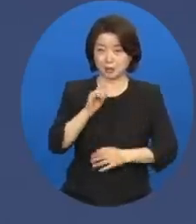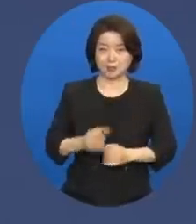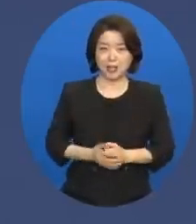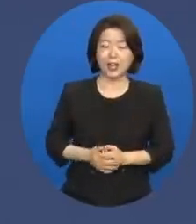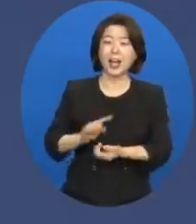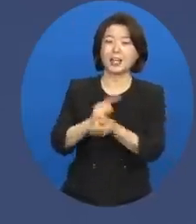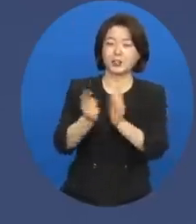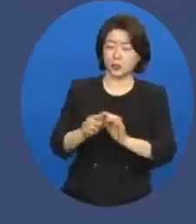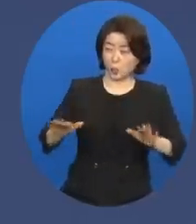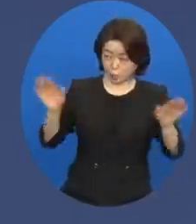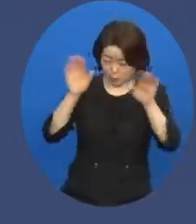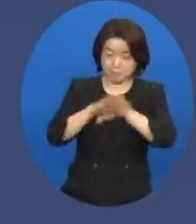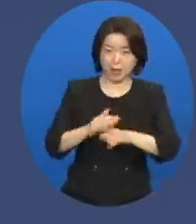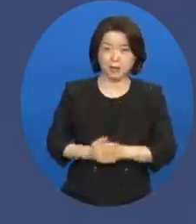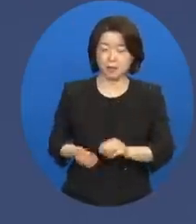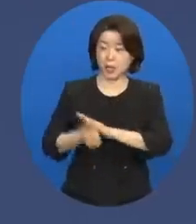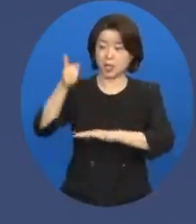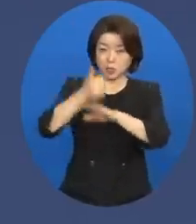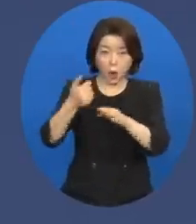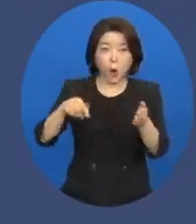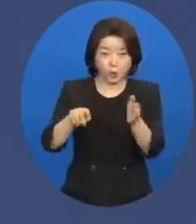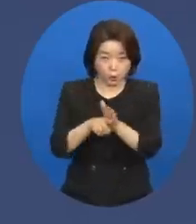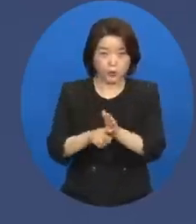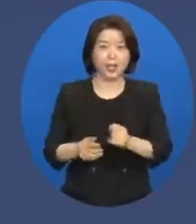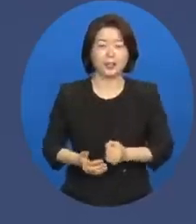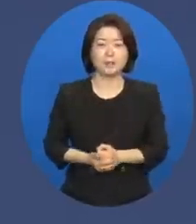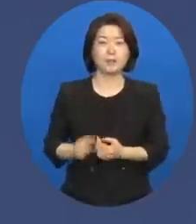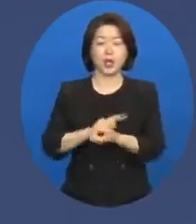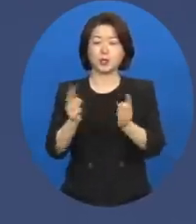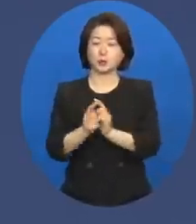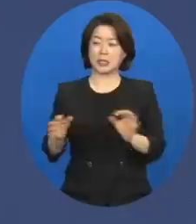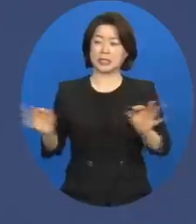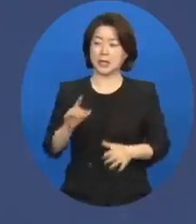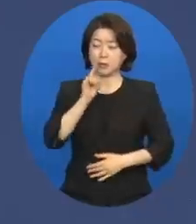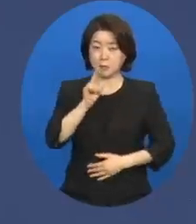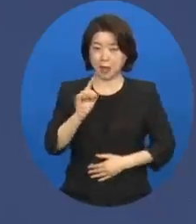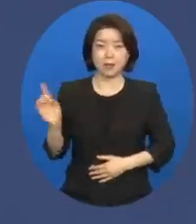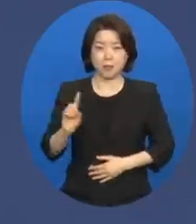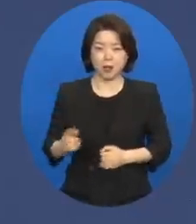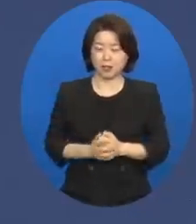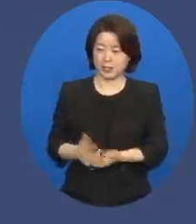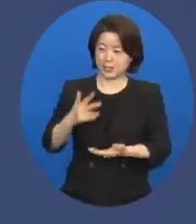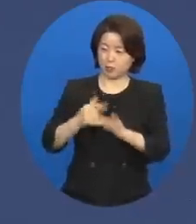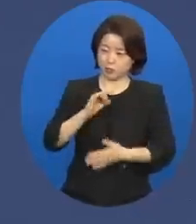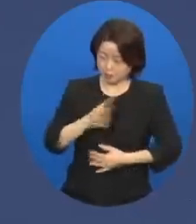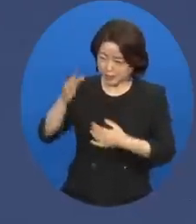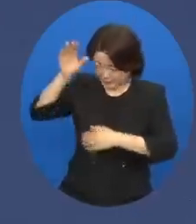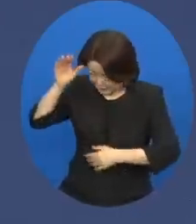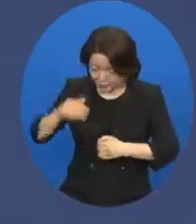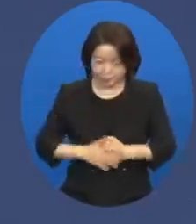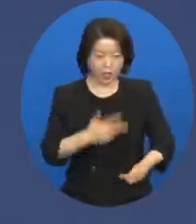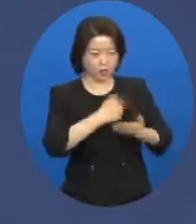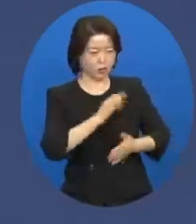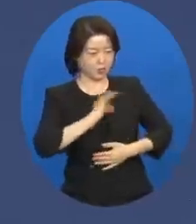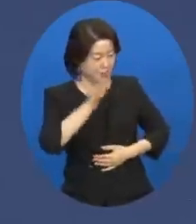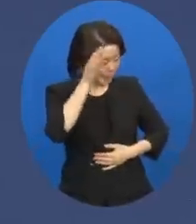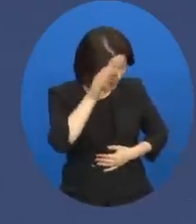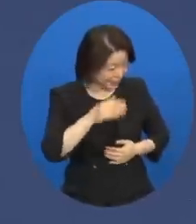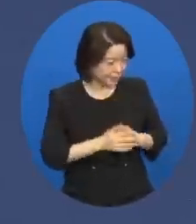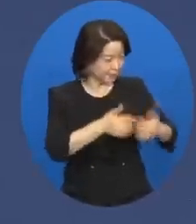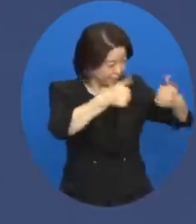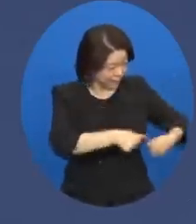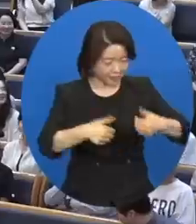우리 이 밤에 성공하기 위해서 서로 짧은 말로 이렇게 주님만 기대합시다. 이렇게 좌우편에